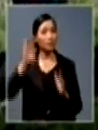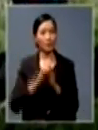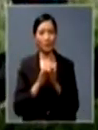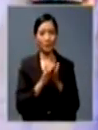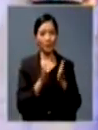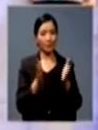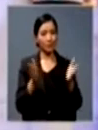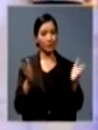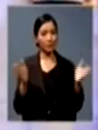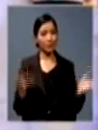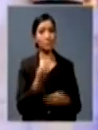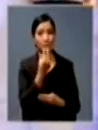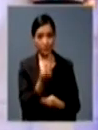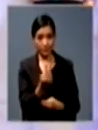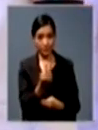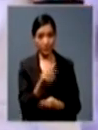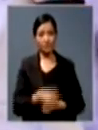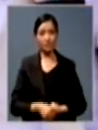ครับ